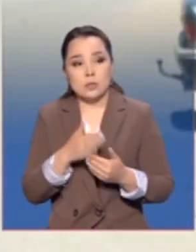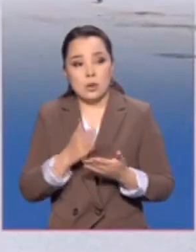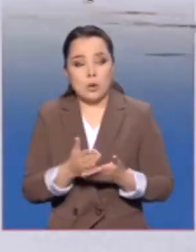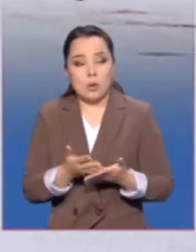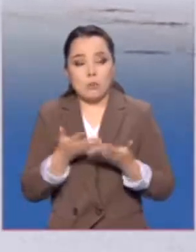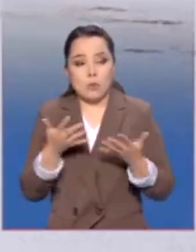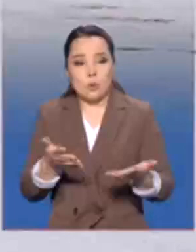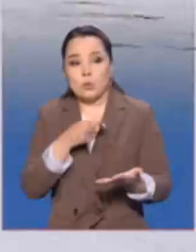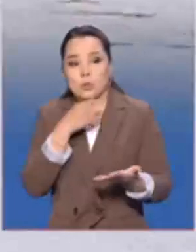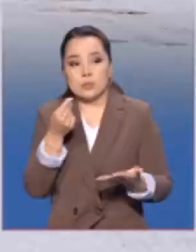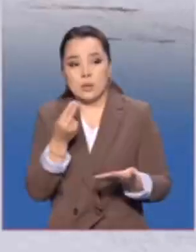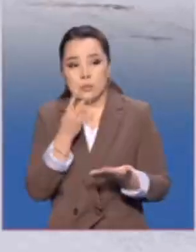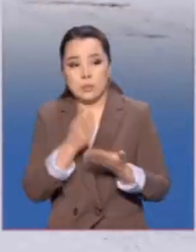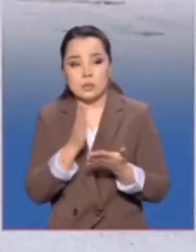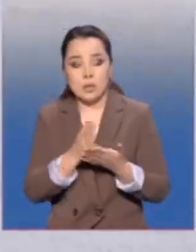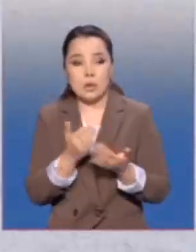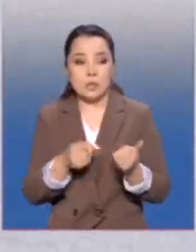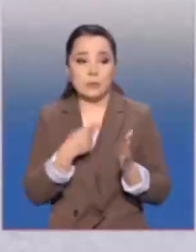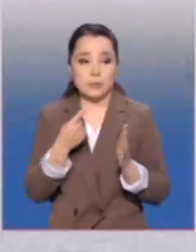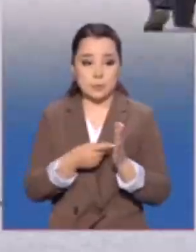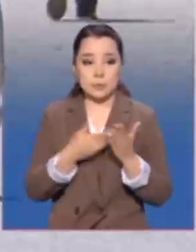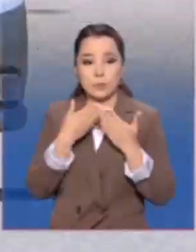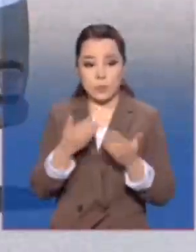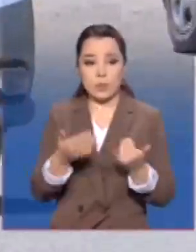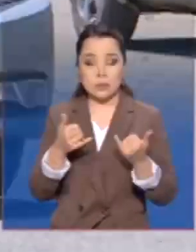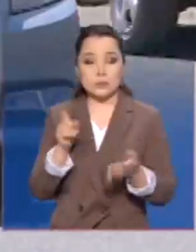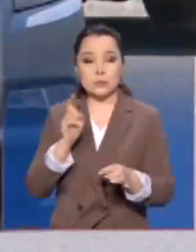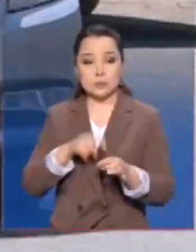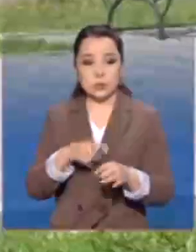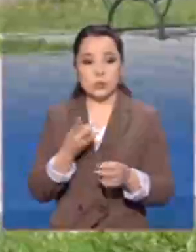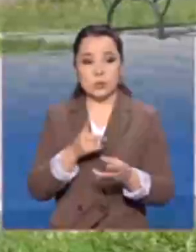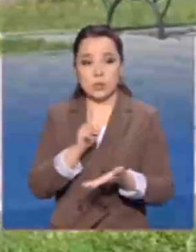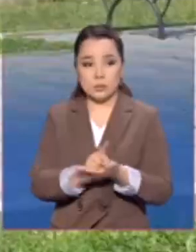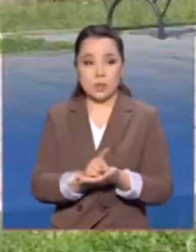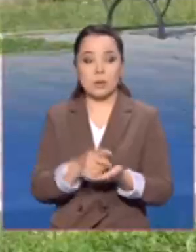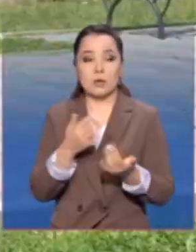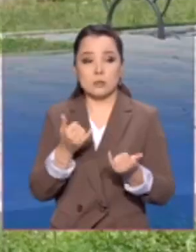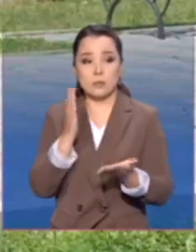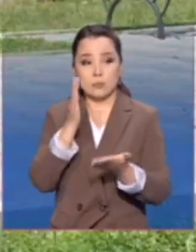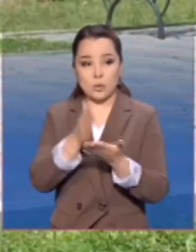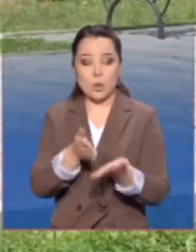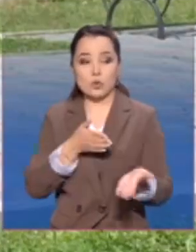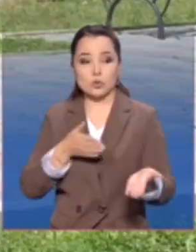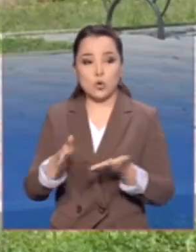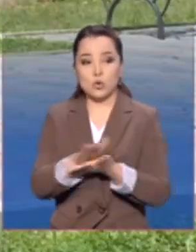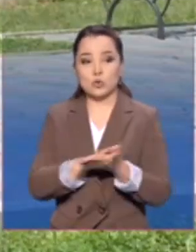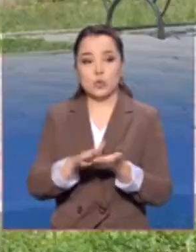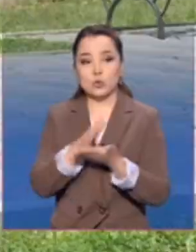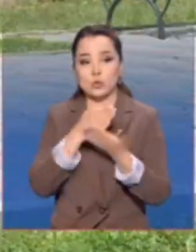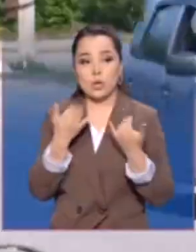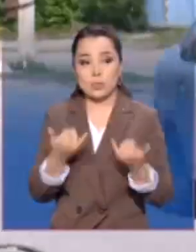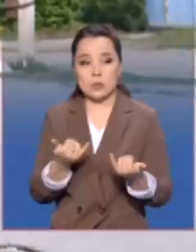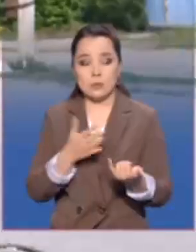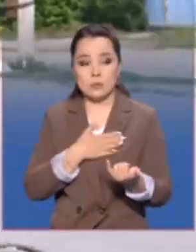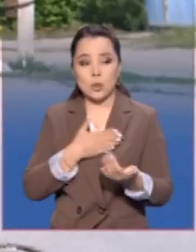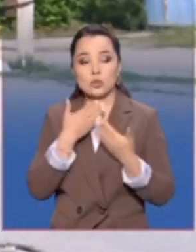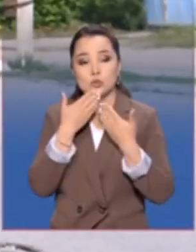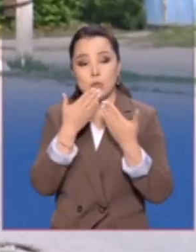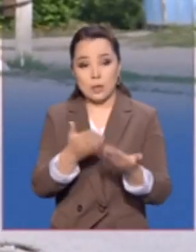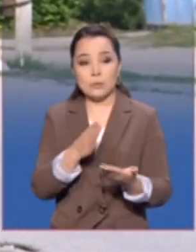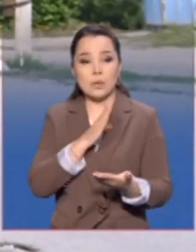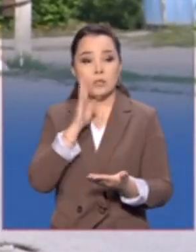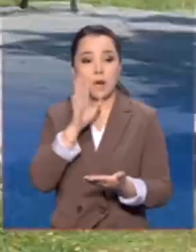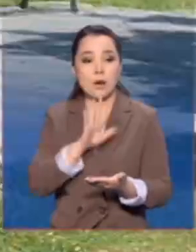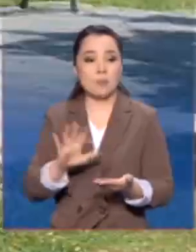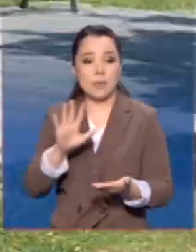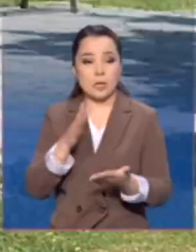үлкен қаражат деп. Тағы бір көтерілген мәселе ол осы жерде тіркелу керек дейді. Бакатқа прямой түсетін жол жоқ. Сол жолды біз сұрап едік қой. Таңғы 5-те